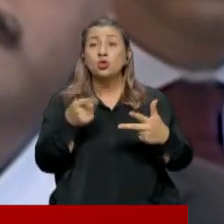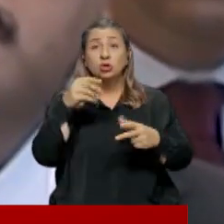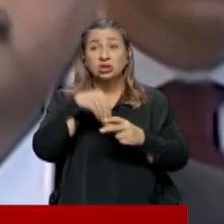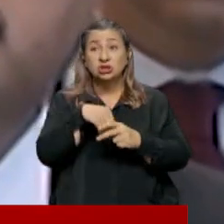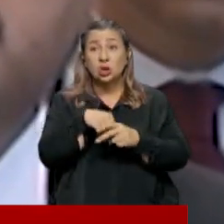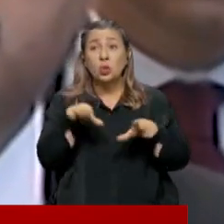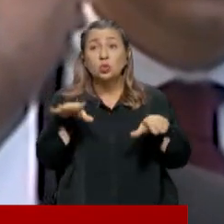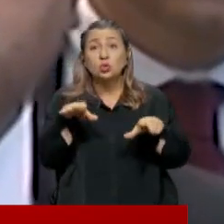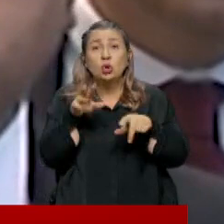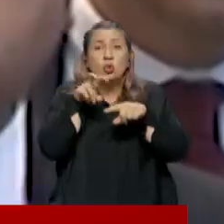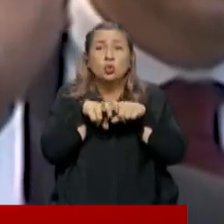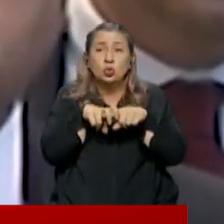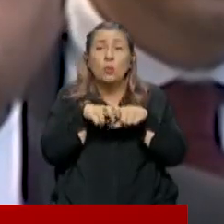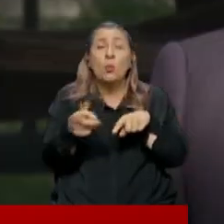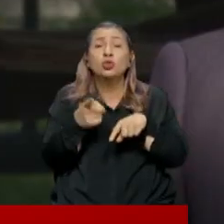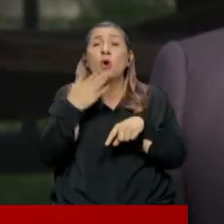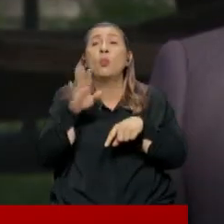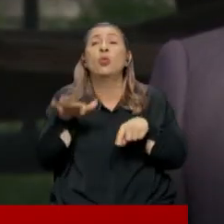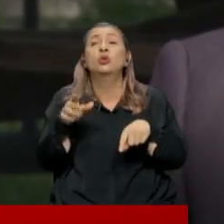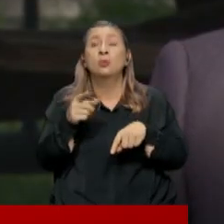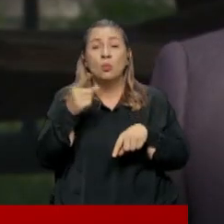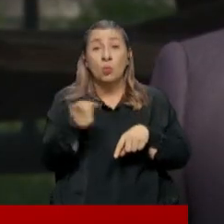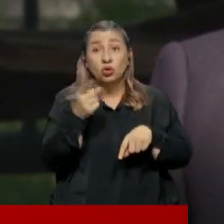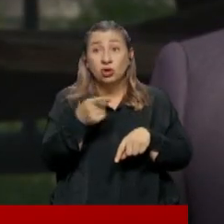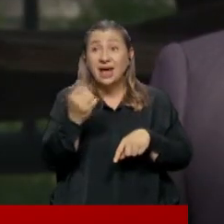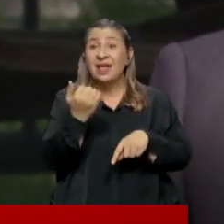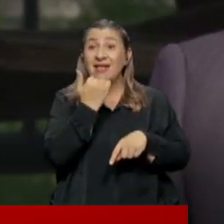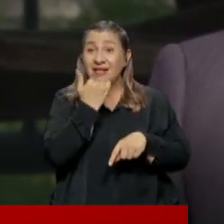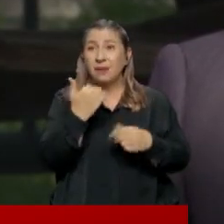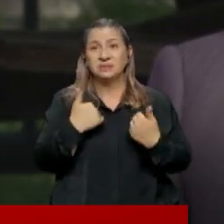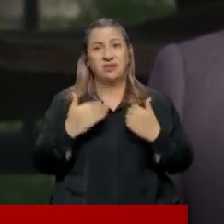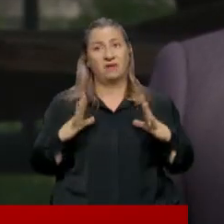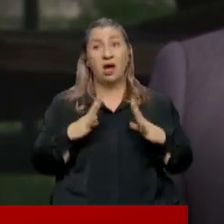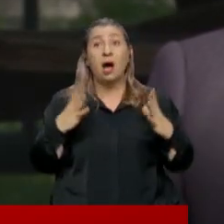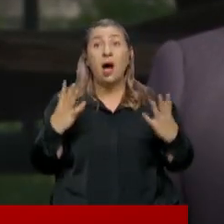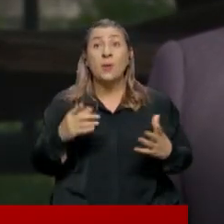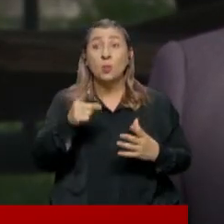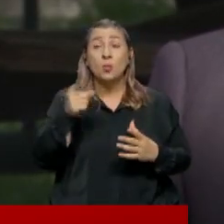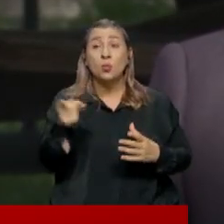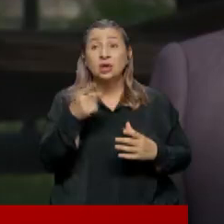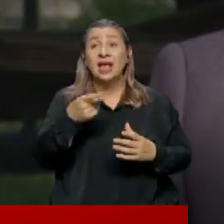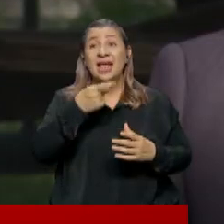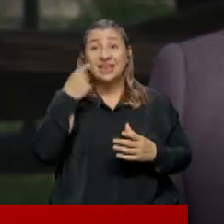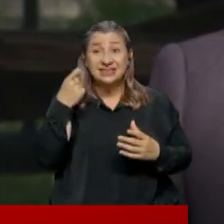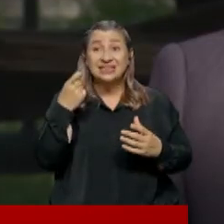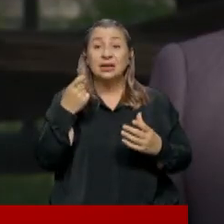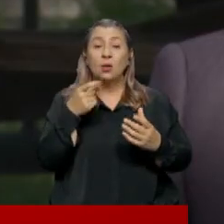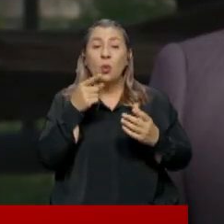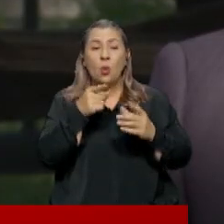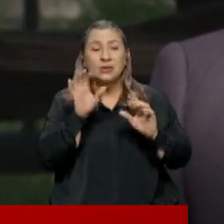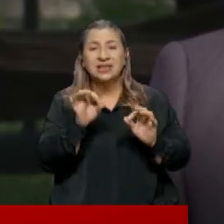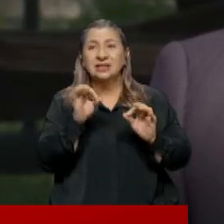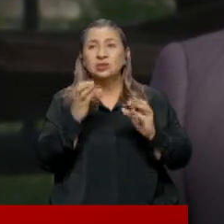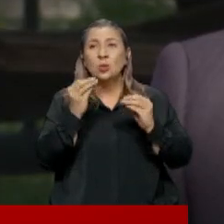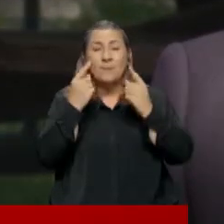içine kuşlar yuva yapmış. Motor yok, motor. Motorlarından da yedekler de bizde var. Ancak bu motorlar eski ve overhaul dediğimiz